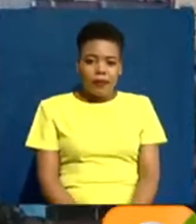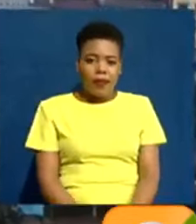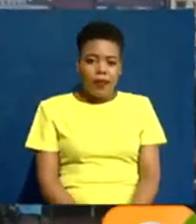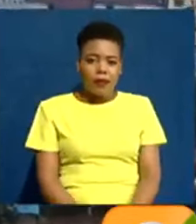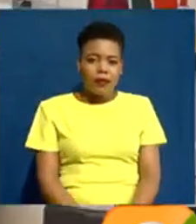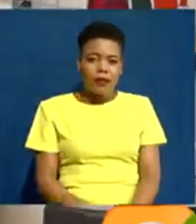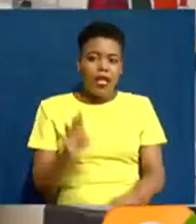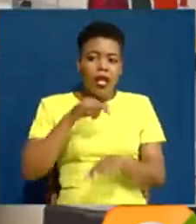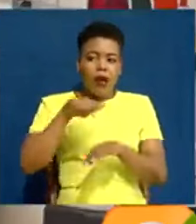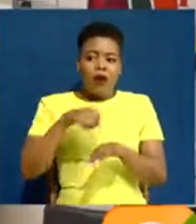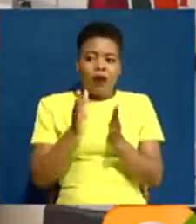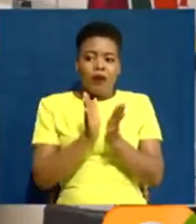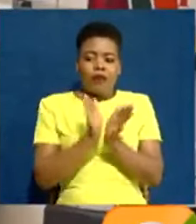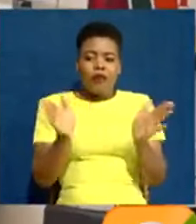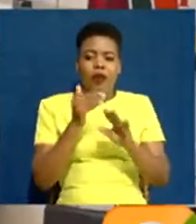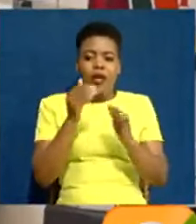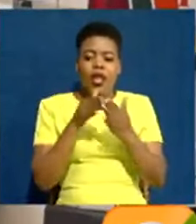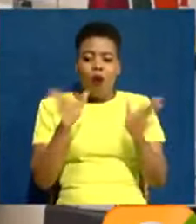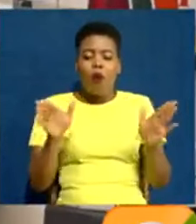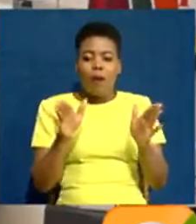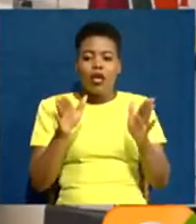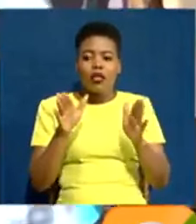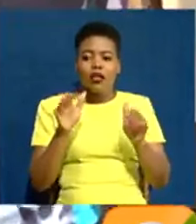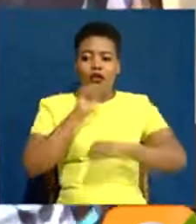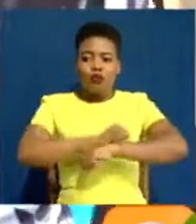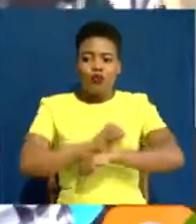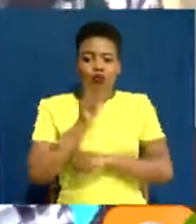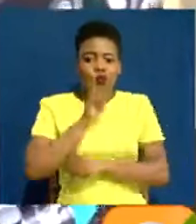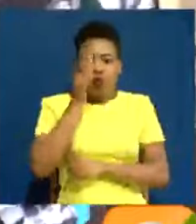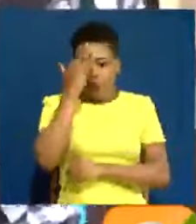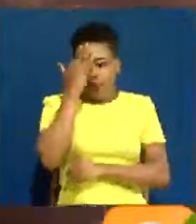Saa chache kabla ya muhula wa tatu kuanza rasmi Jumatatu,